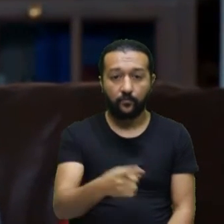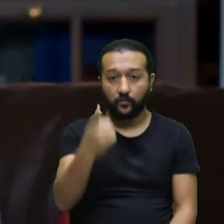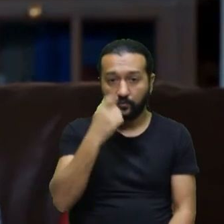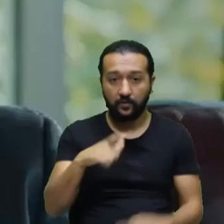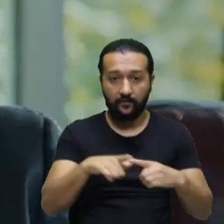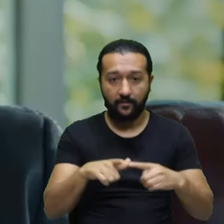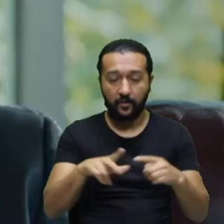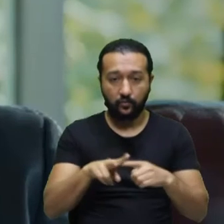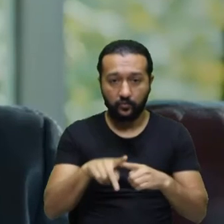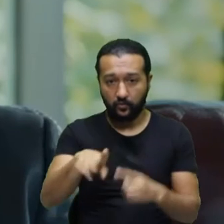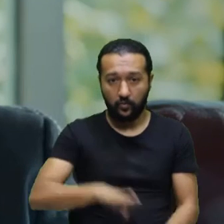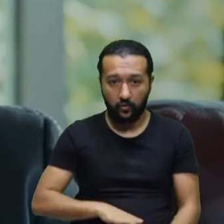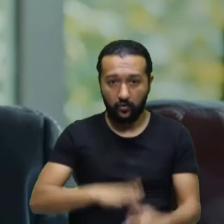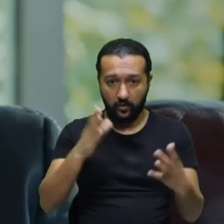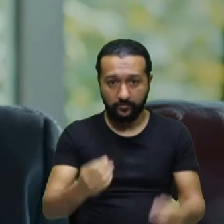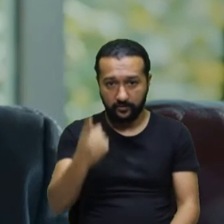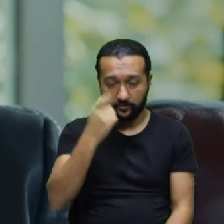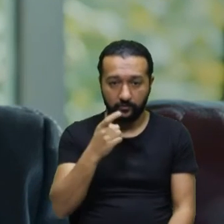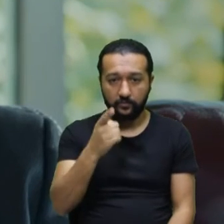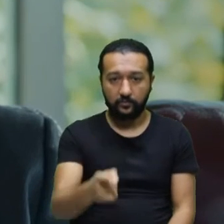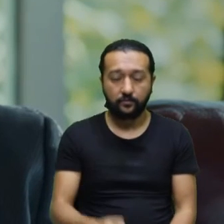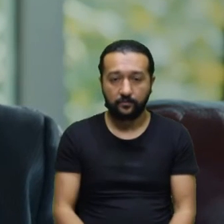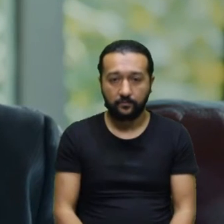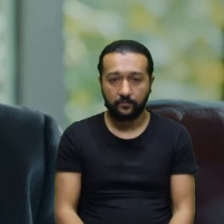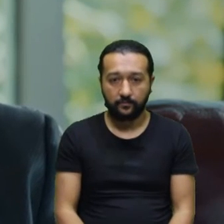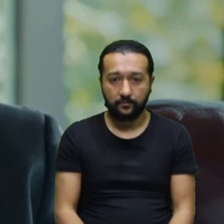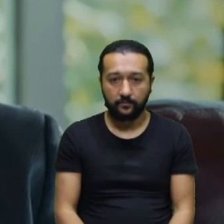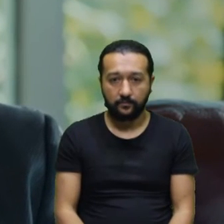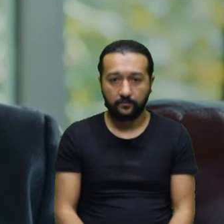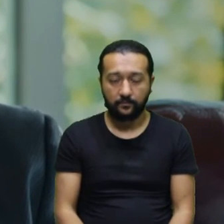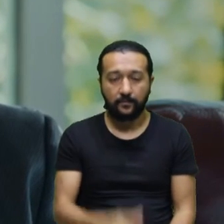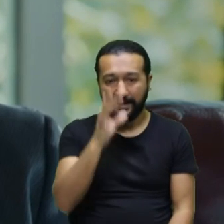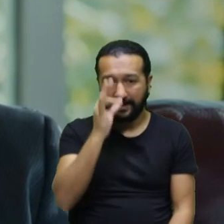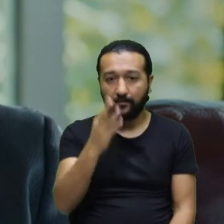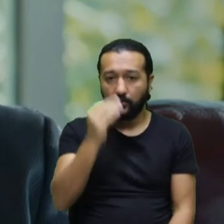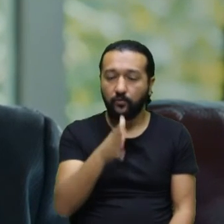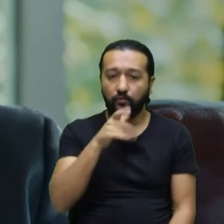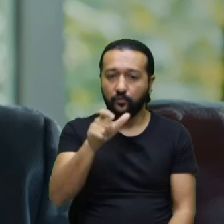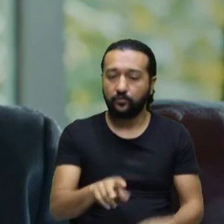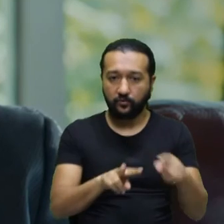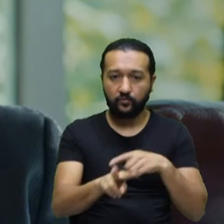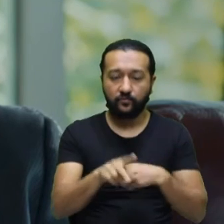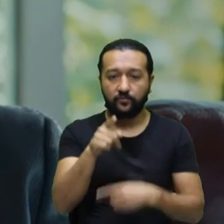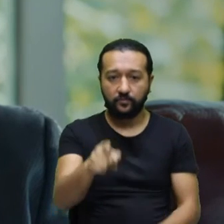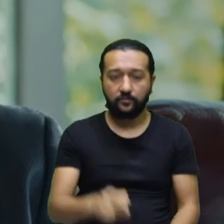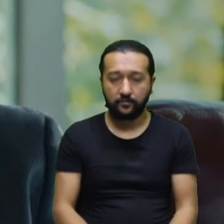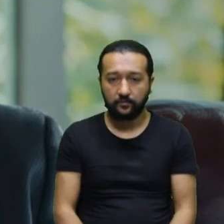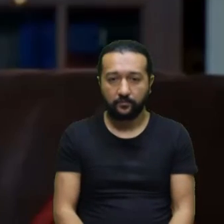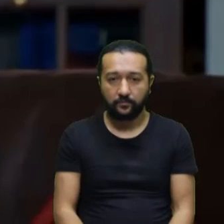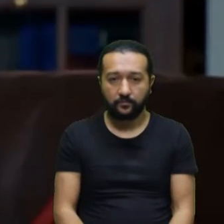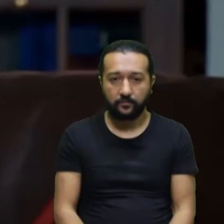Bu soruyu Fehmi Kuzuzade'nin oğlu olarak mı soruyorsun? Yusuf gerilip sıkıntıyla düşünerek önüne döndü. Kim olduğunu biliyorum Yusuf.